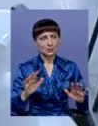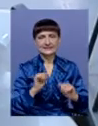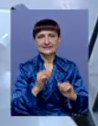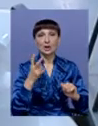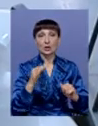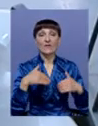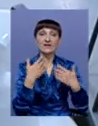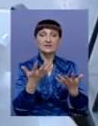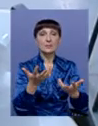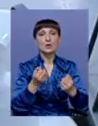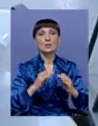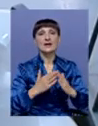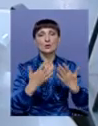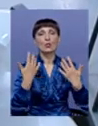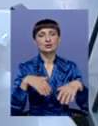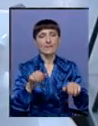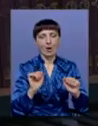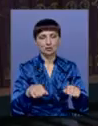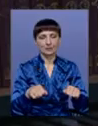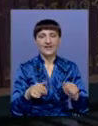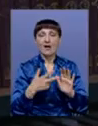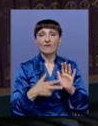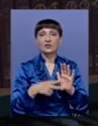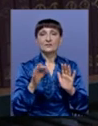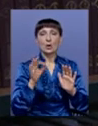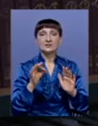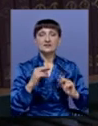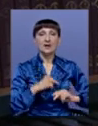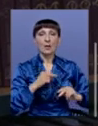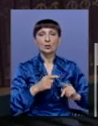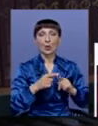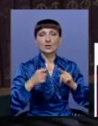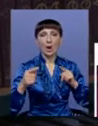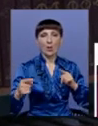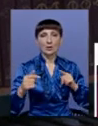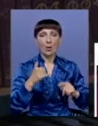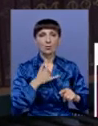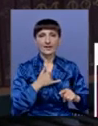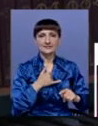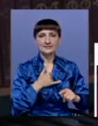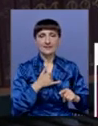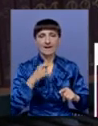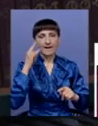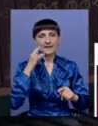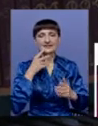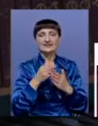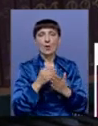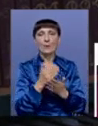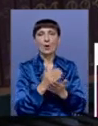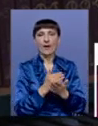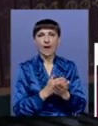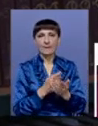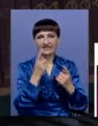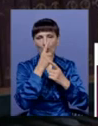нельзя, но выдача и прием книг уже доступны. 80% работали удаленно. Так как у нас отечественная программа,